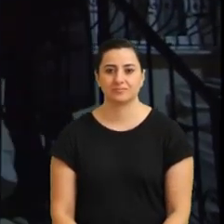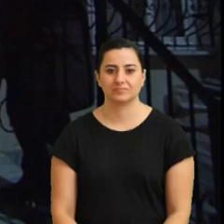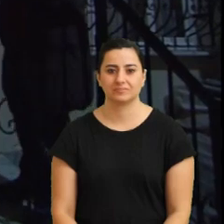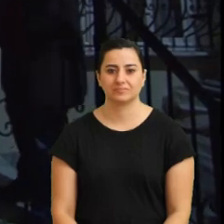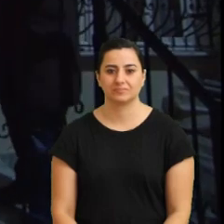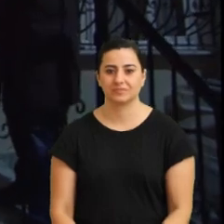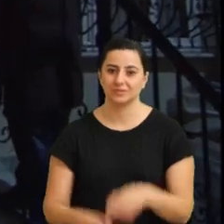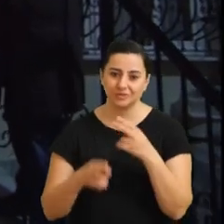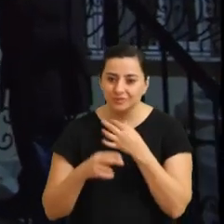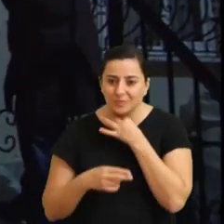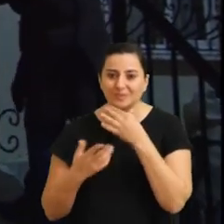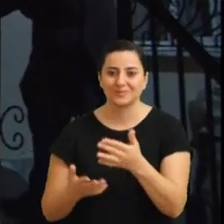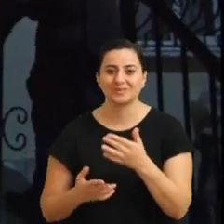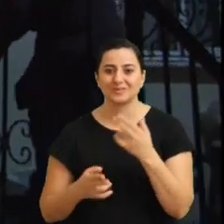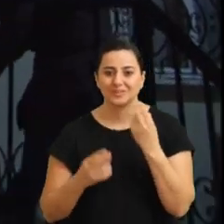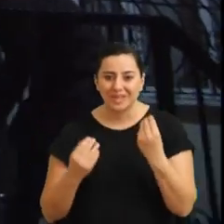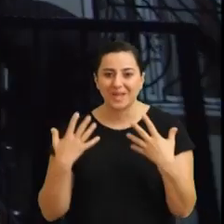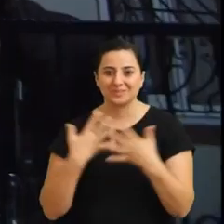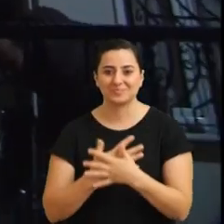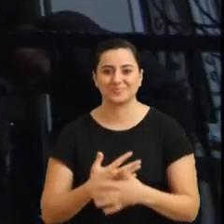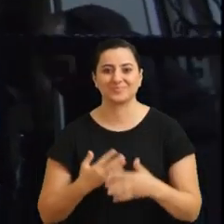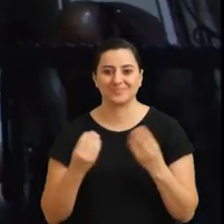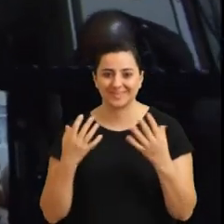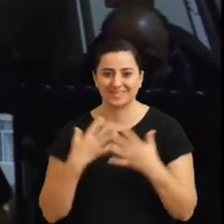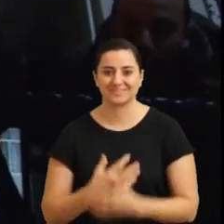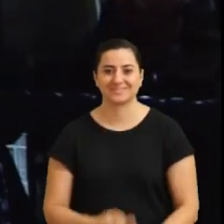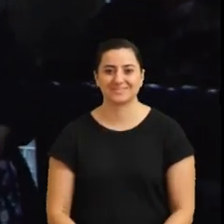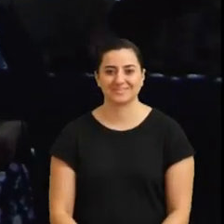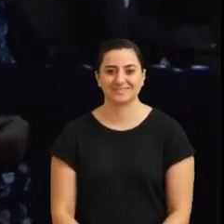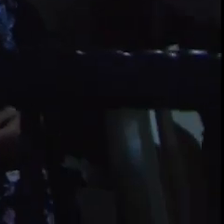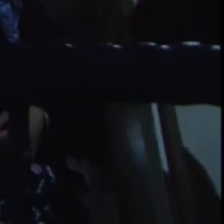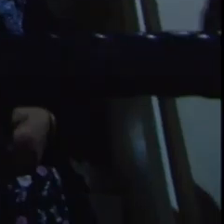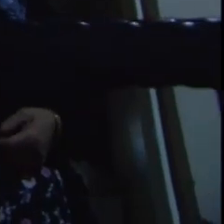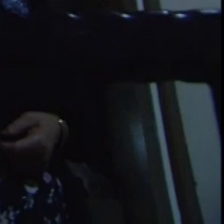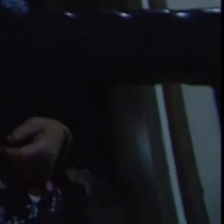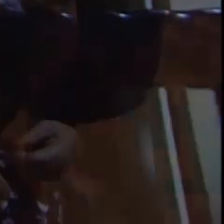Çabuk çabuk. Buyur ablacığım, çok teşekkür ederim. Hadi iyi akşamlar, hayırlı geceler, afiyet olsun.